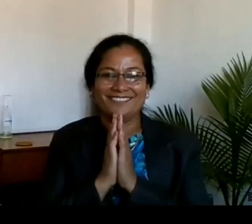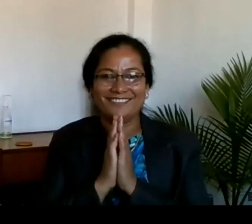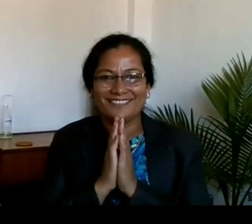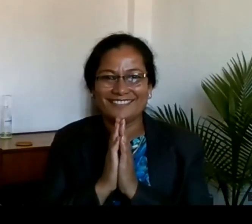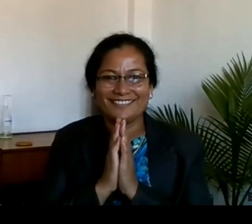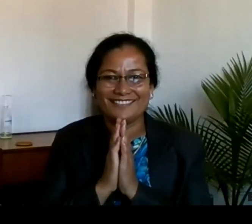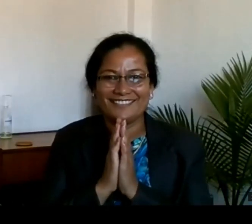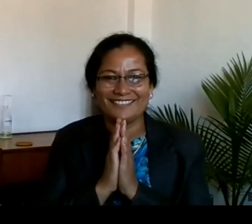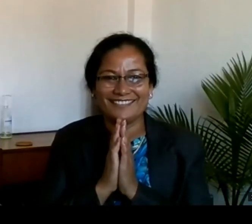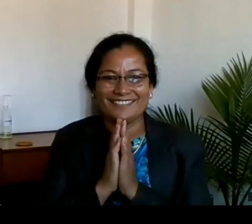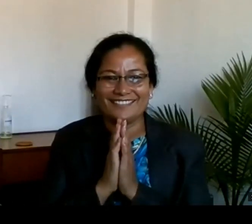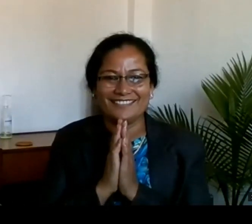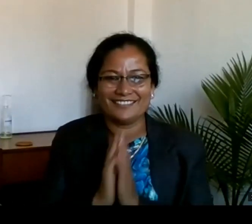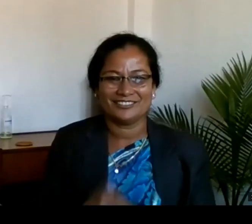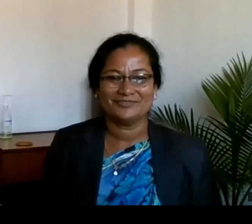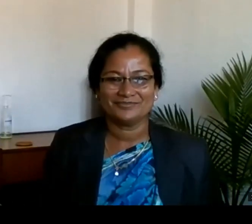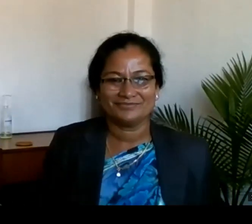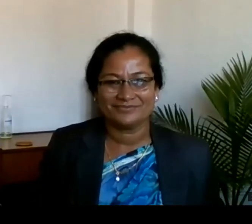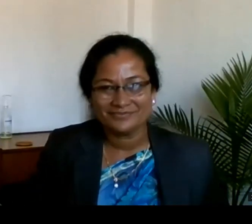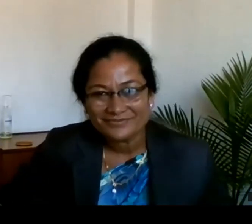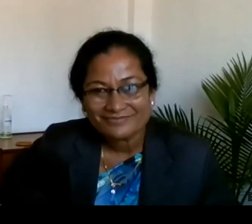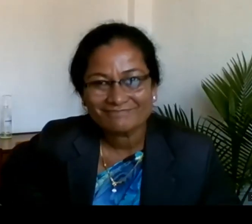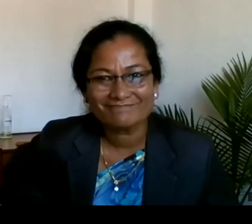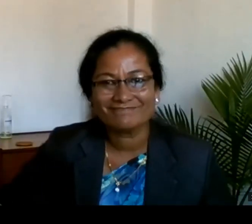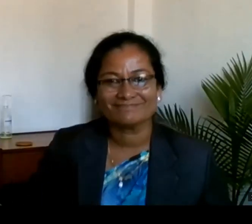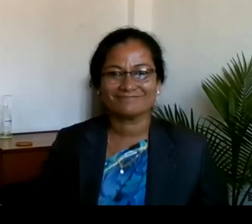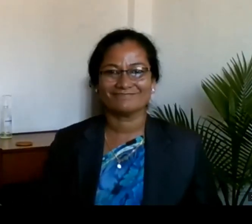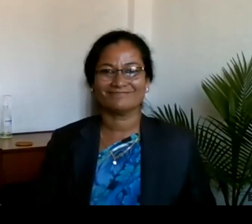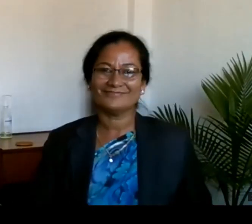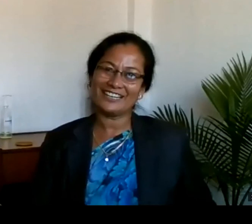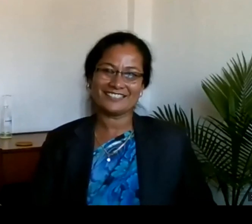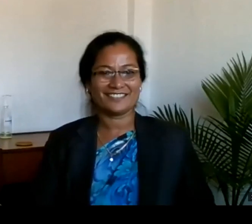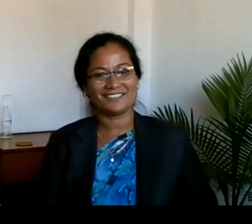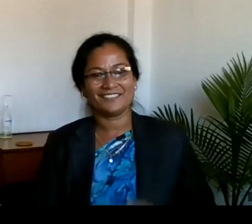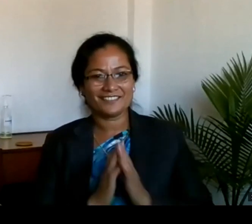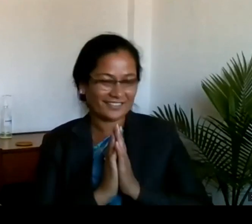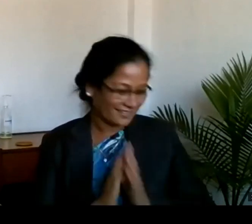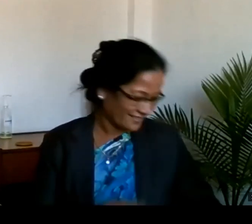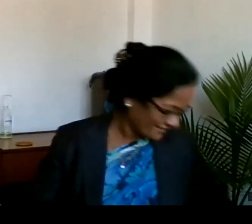धेरै धन्यवाद आग्रहको लागि निमन्त्रणाको लागि धेरै धेरै धन्यवाद हामी सम्पर्कमै हुन्छौँ म्याम। हस्